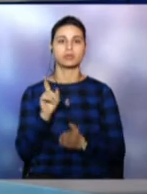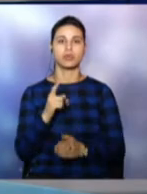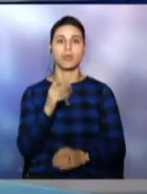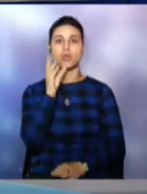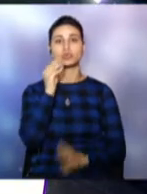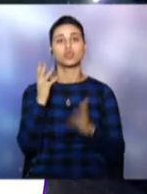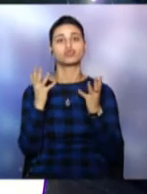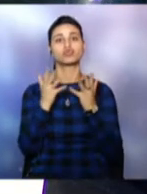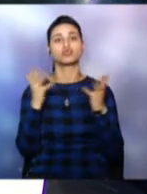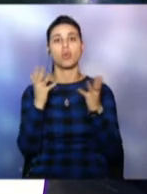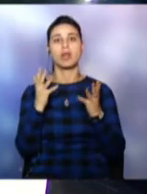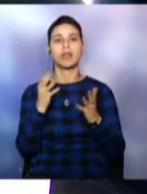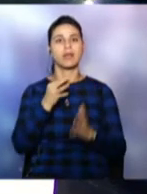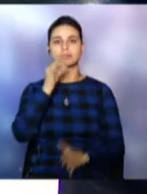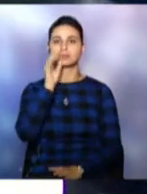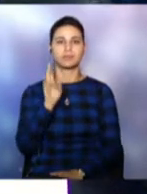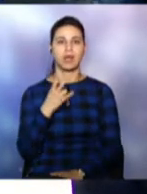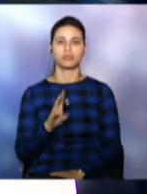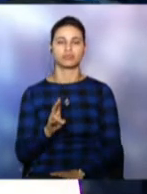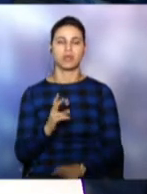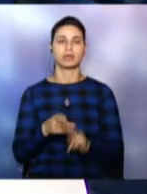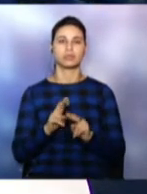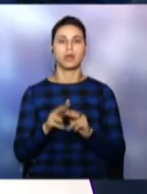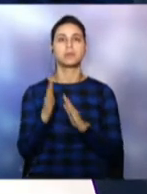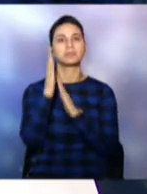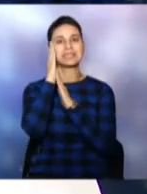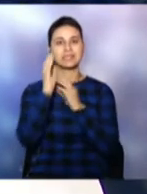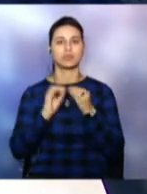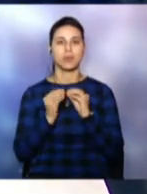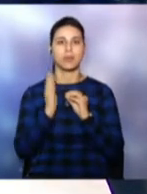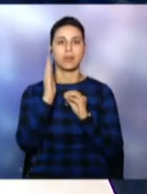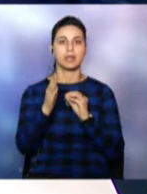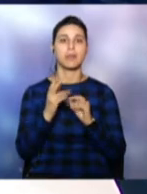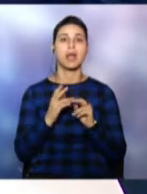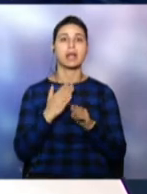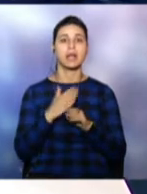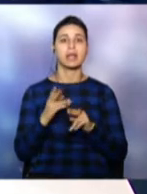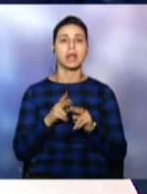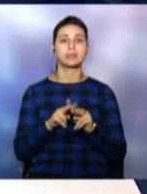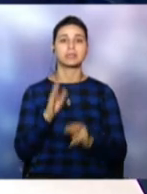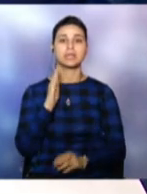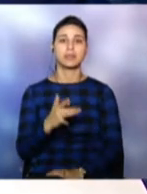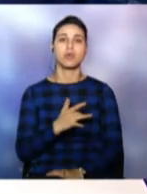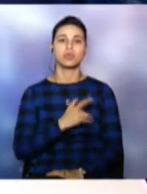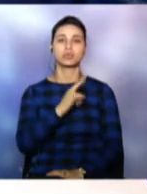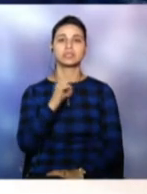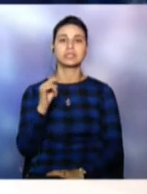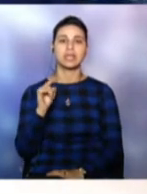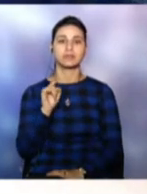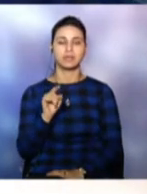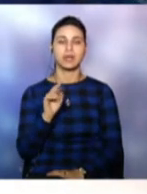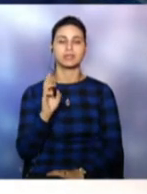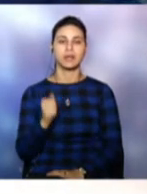მეორე ნახევარში არ არის რეკომენდებული კოფეინის მიღება, რომ ეს ძილი არ დაგვერღვას და გარდა ამისა მოქმედებს გულძარღვთა სისტემაზე